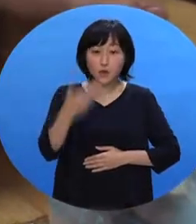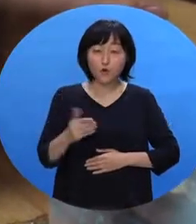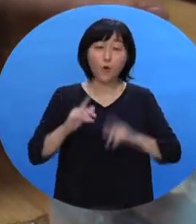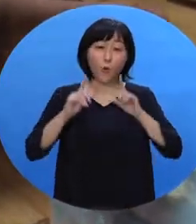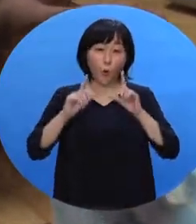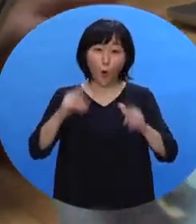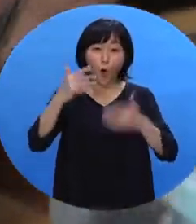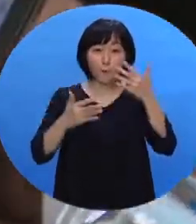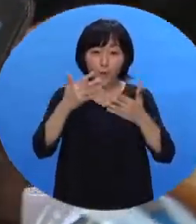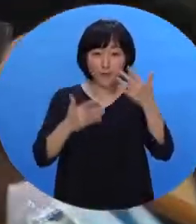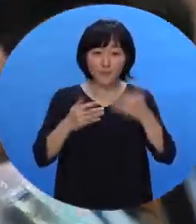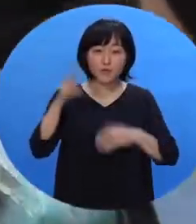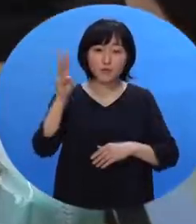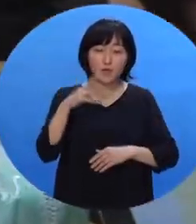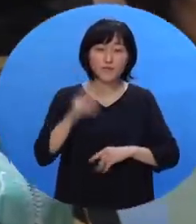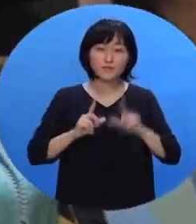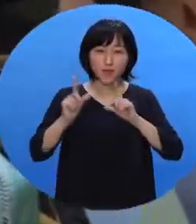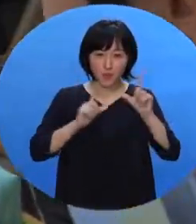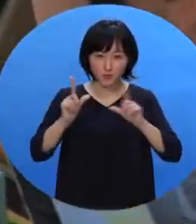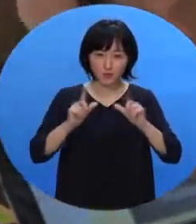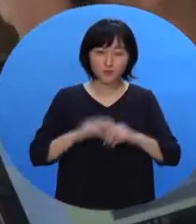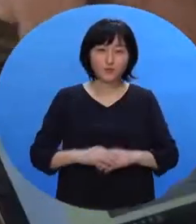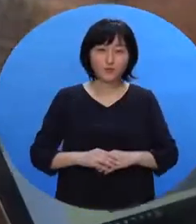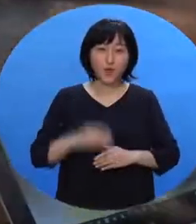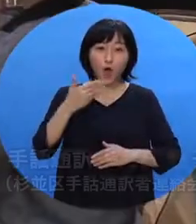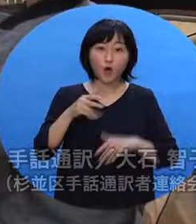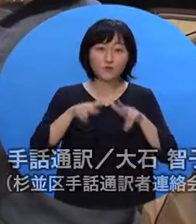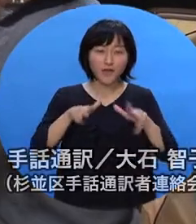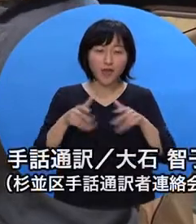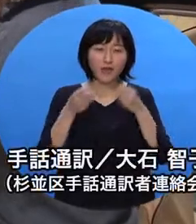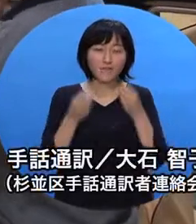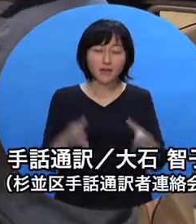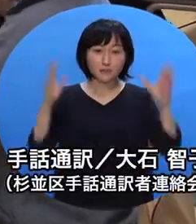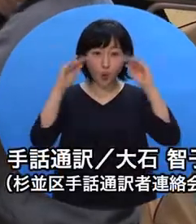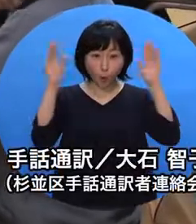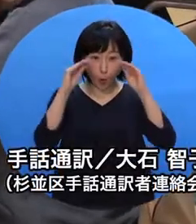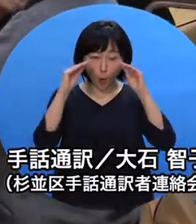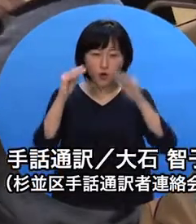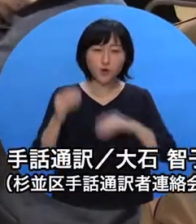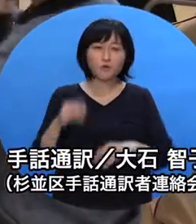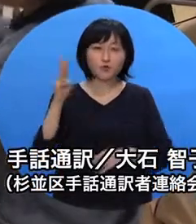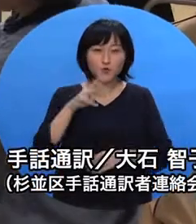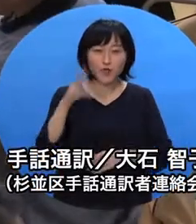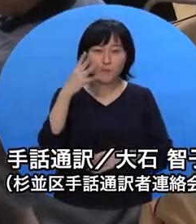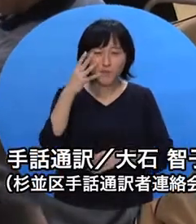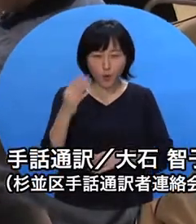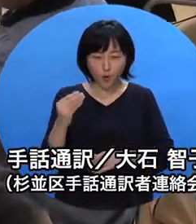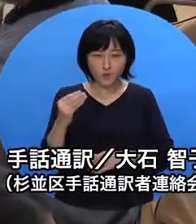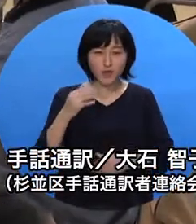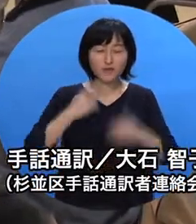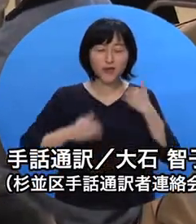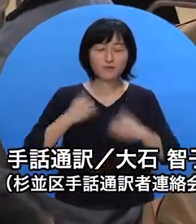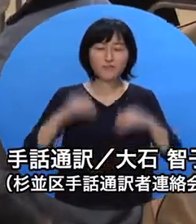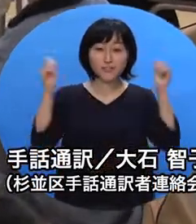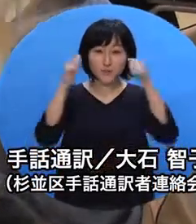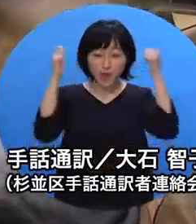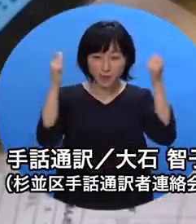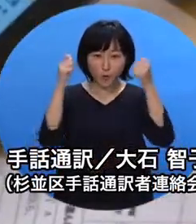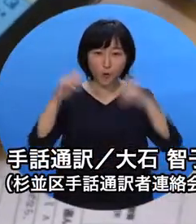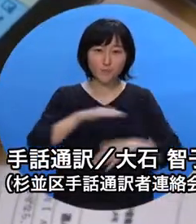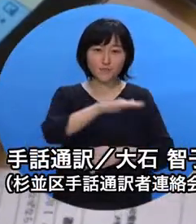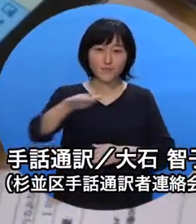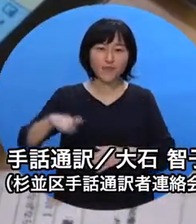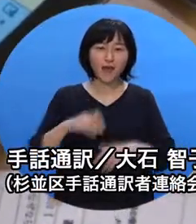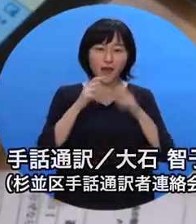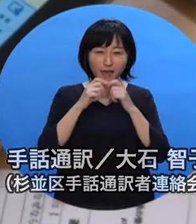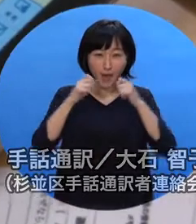杉並区の広報番組杉並スタイルです。区政の最新情報や杉並の魅力、そして楽しいイベントや